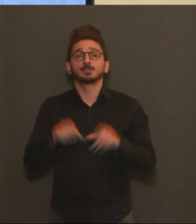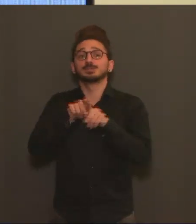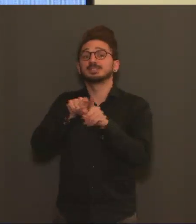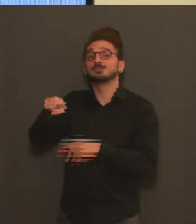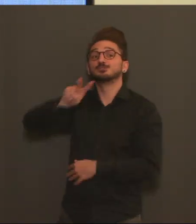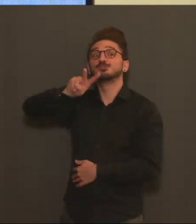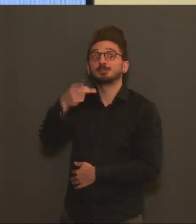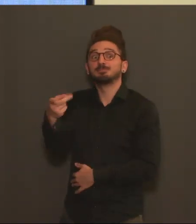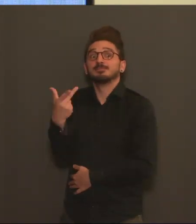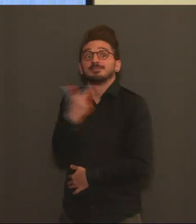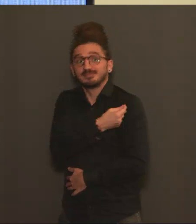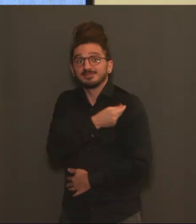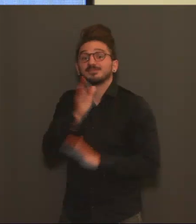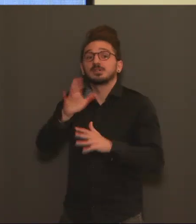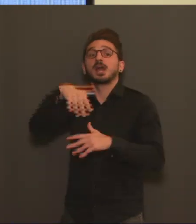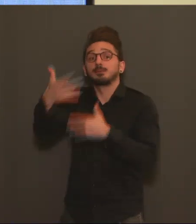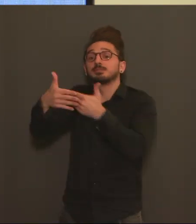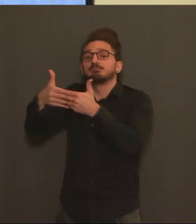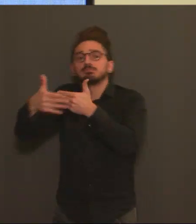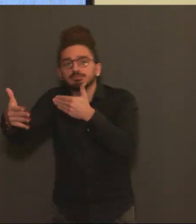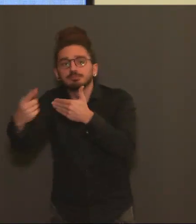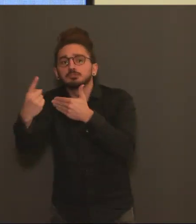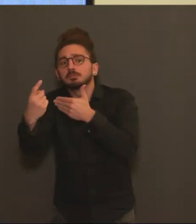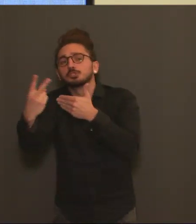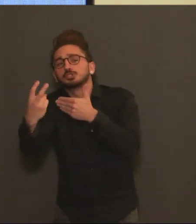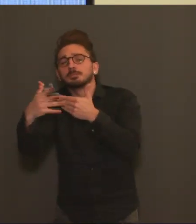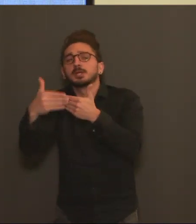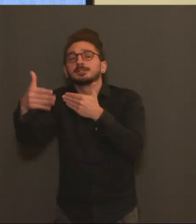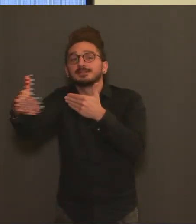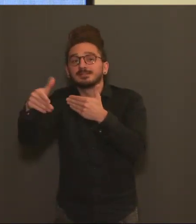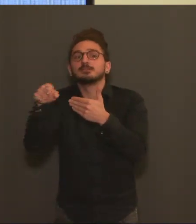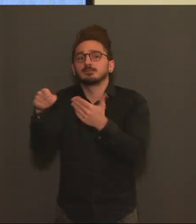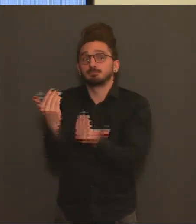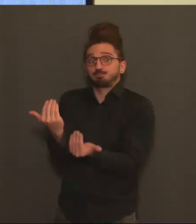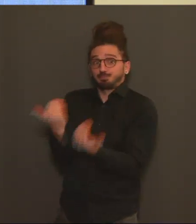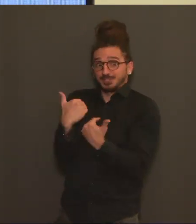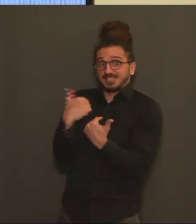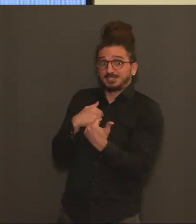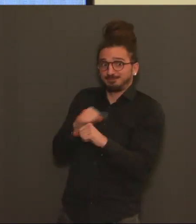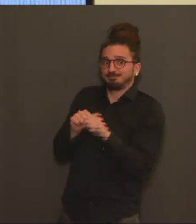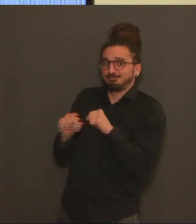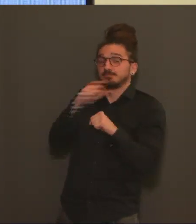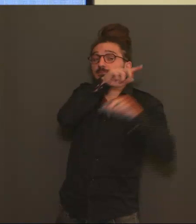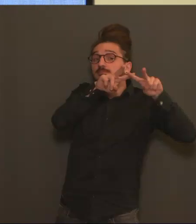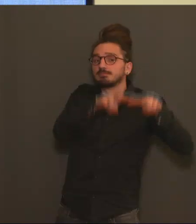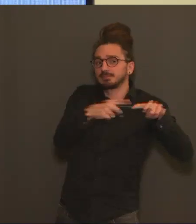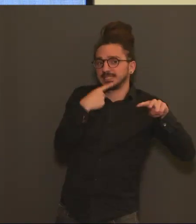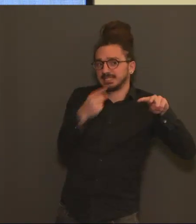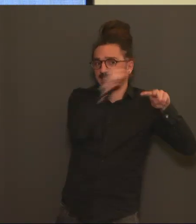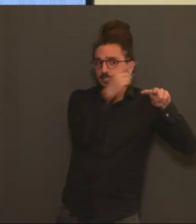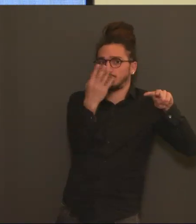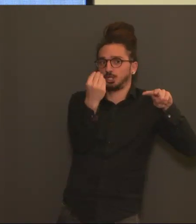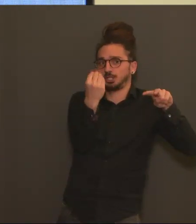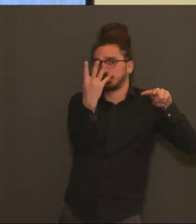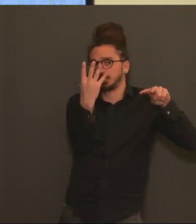injection, on a une protection dans les études cliniques de l'ordre de 94 à 95%. Si on